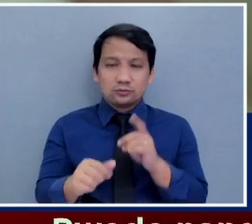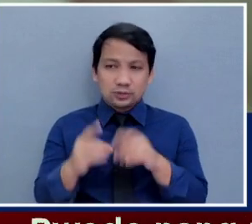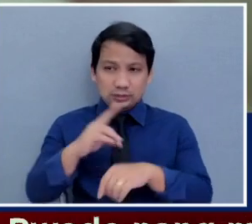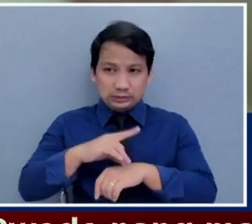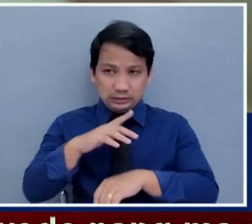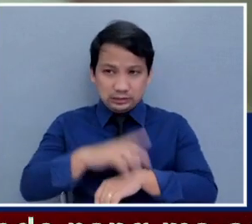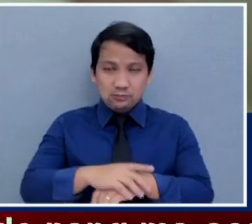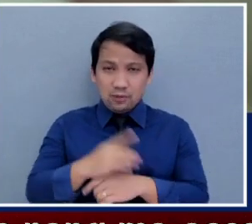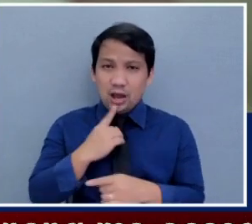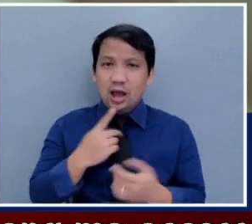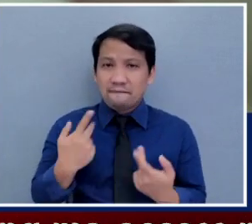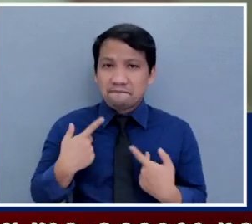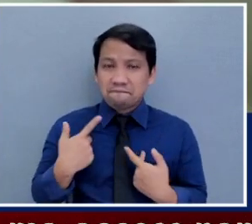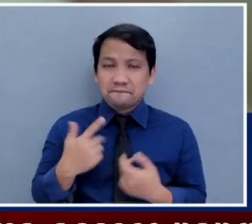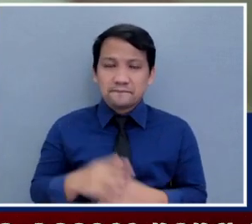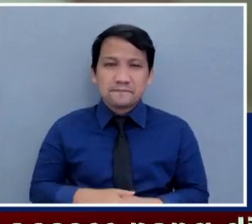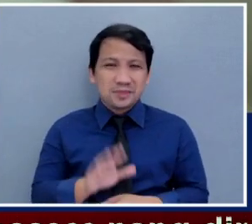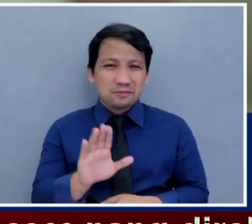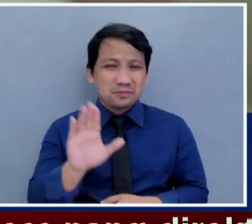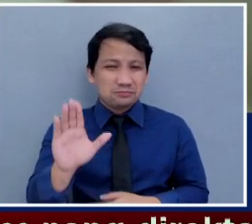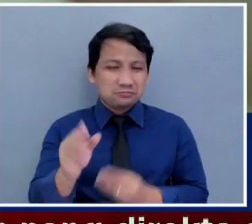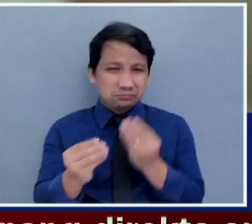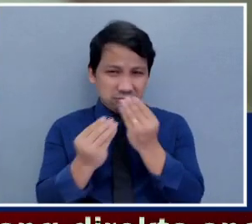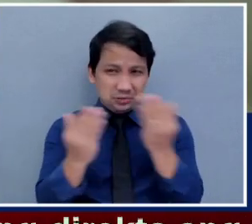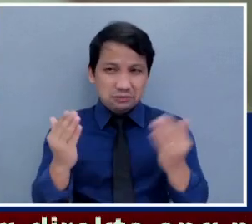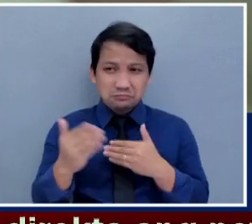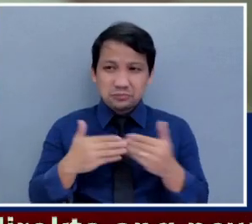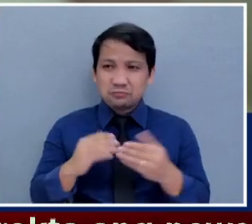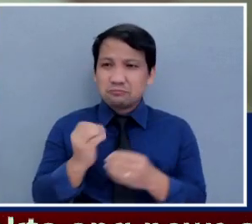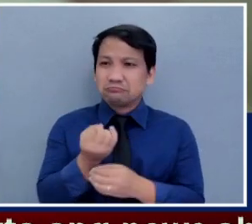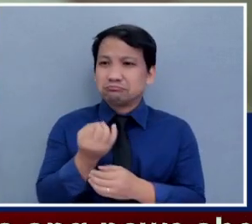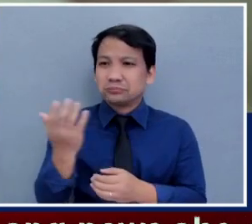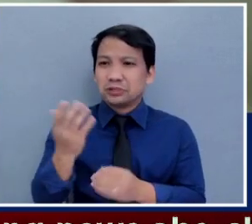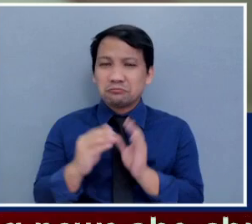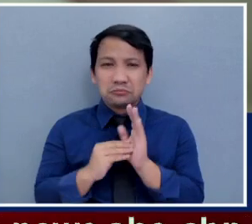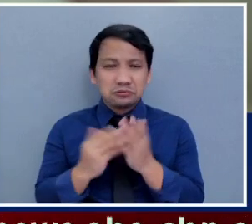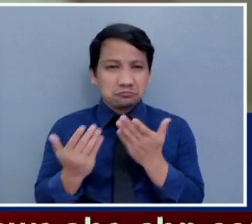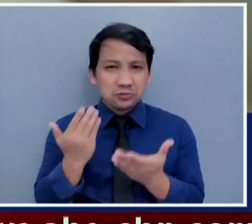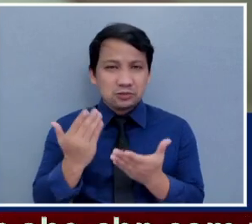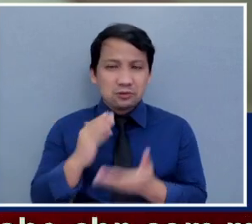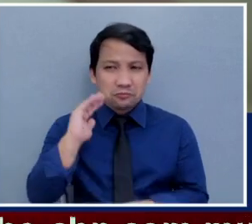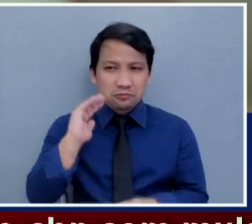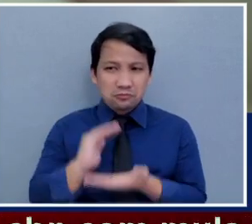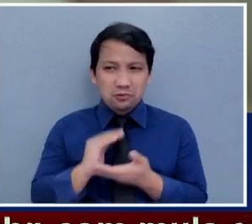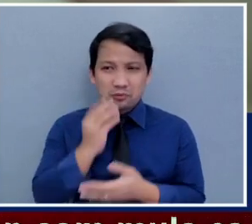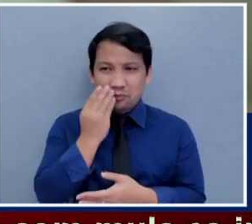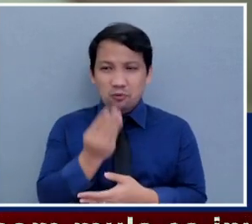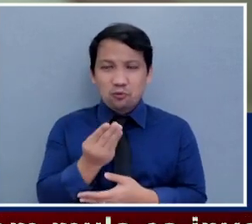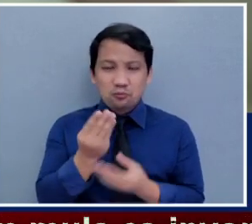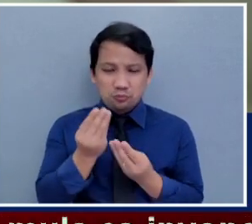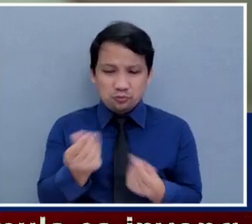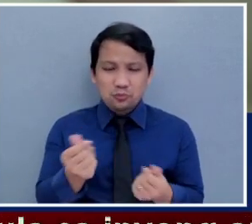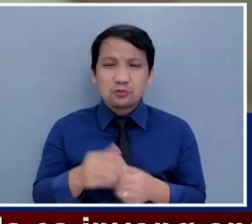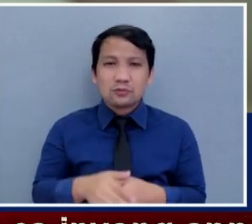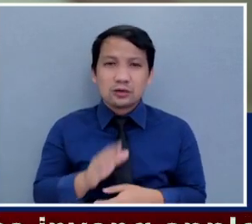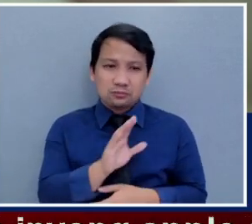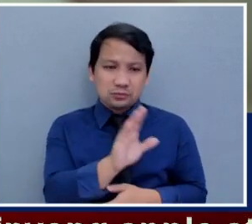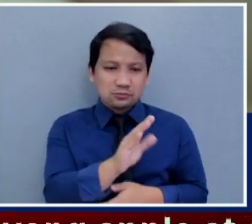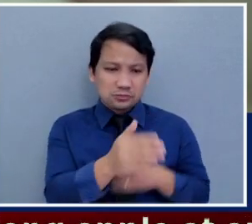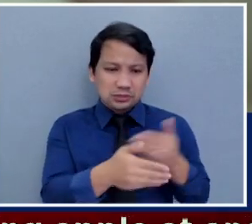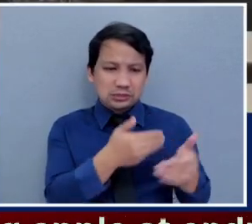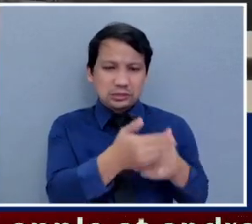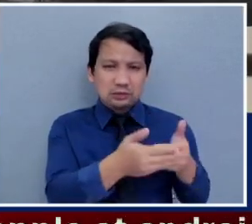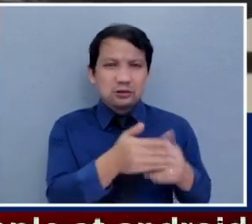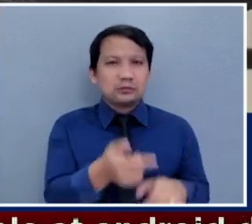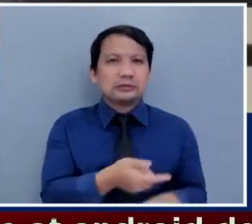Meron pa naman po, kaya lang nagpo-project sila na with the number of cases, baka maubusan sila and through the procurement process, baka